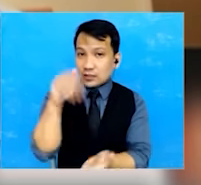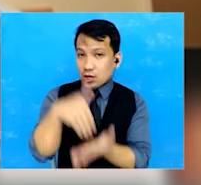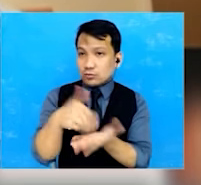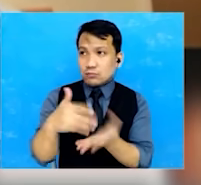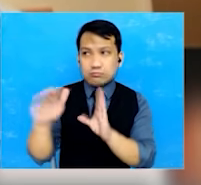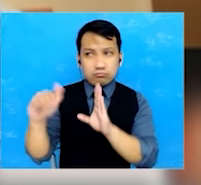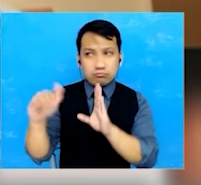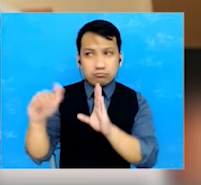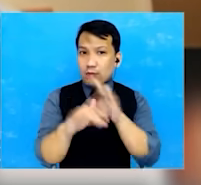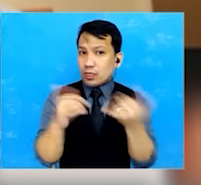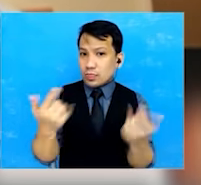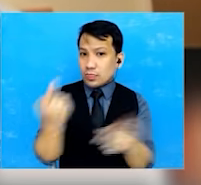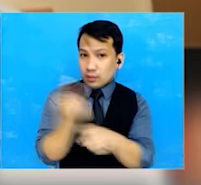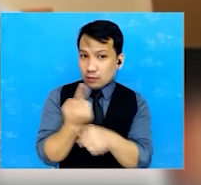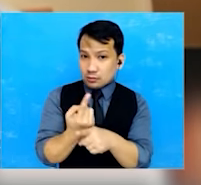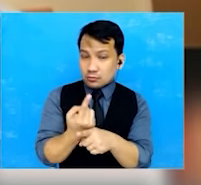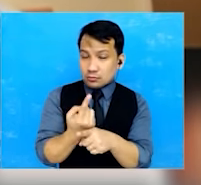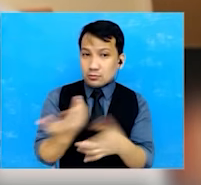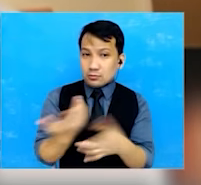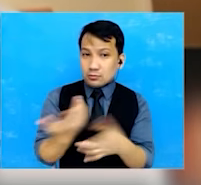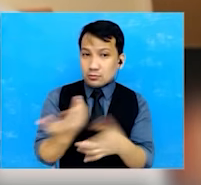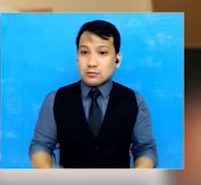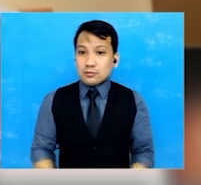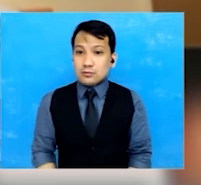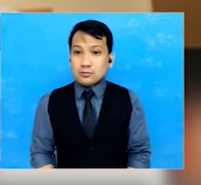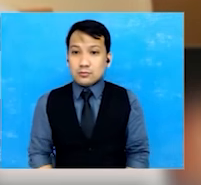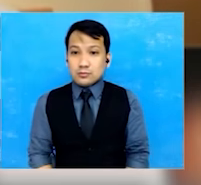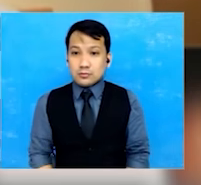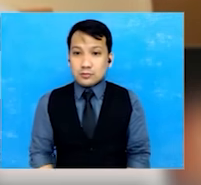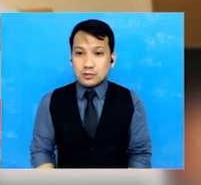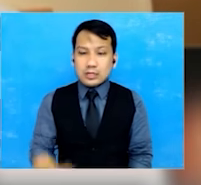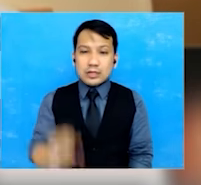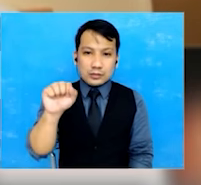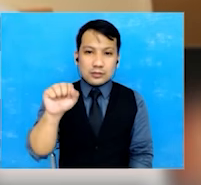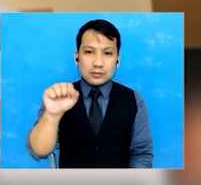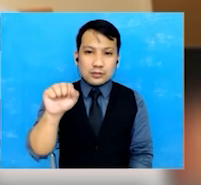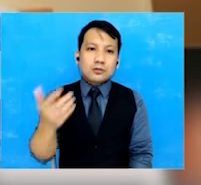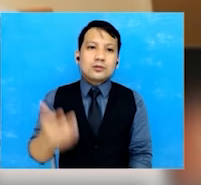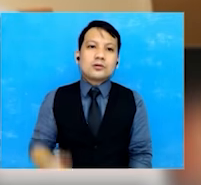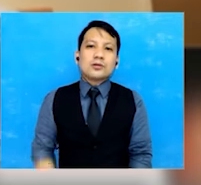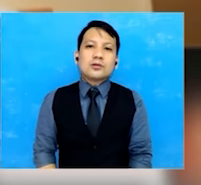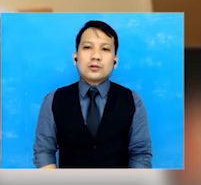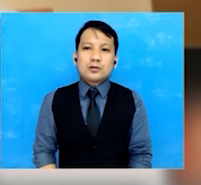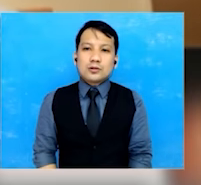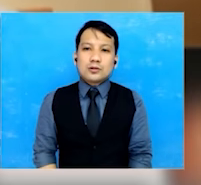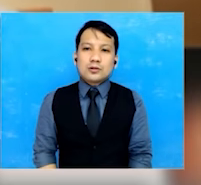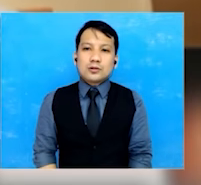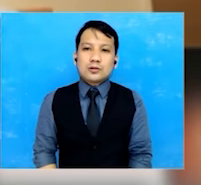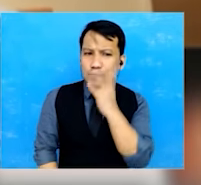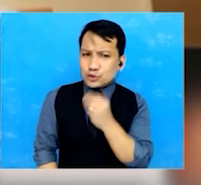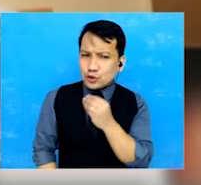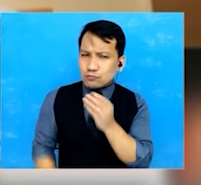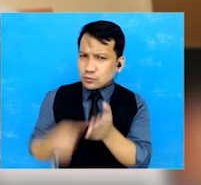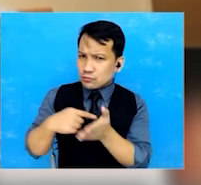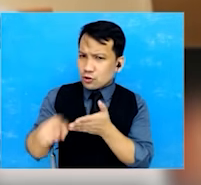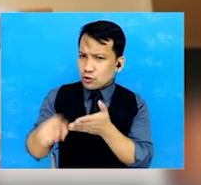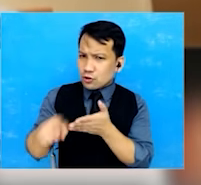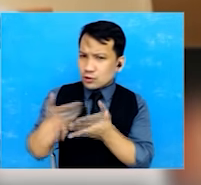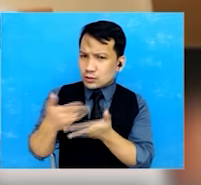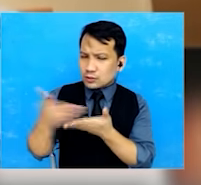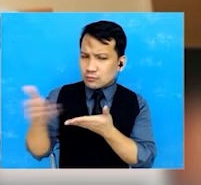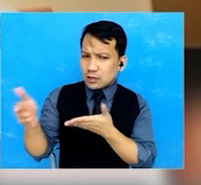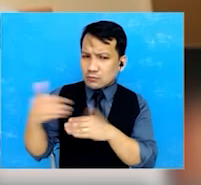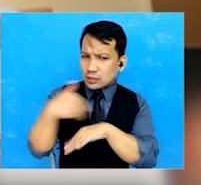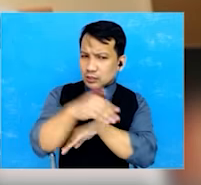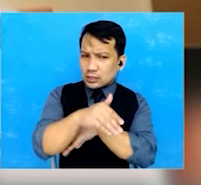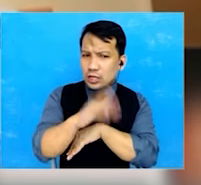right? Di ba? Yes, Mr. Chairman. Sino sa sabihin mo magpadala sa inyo? I